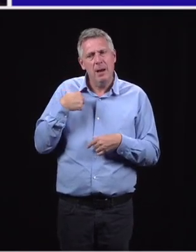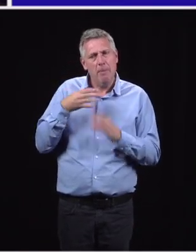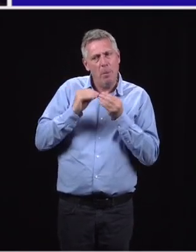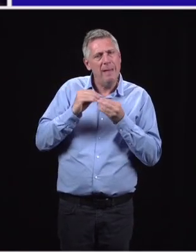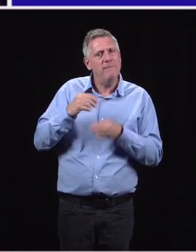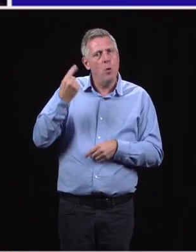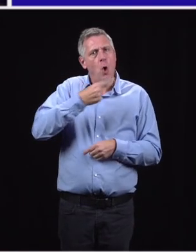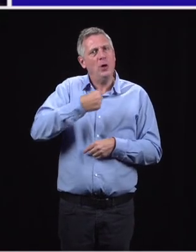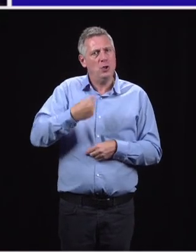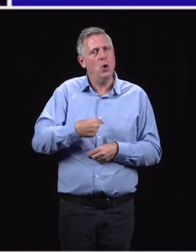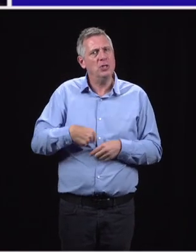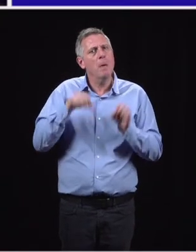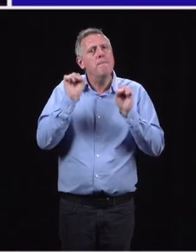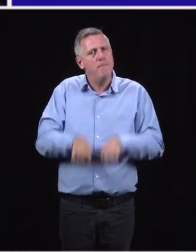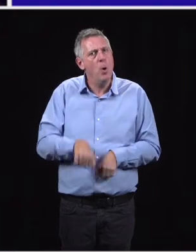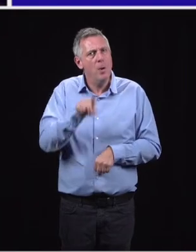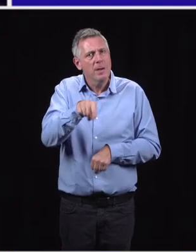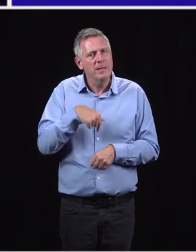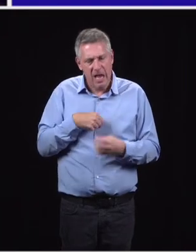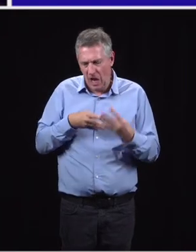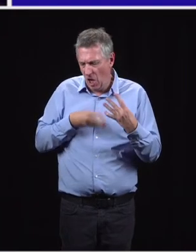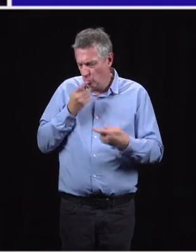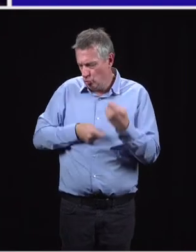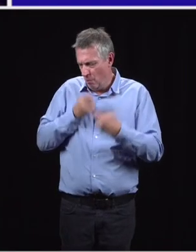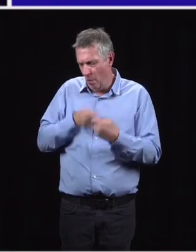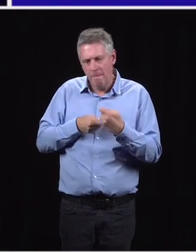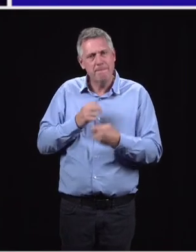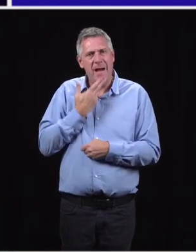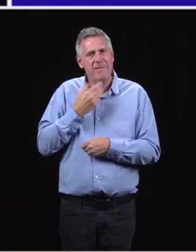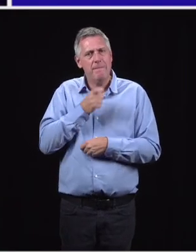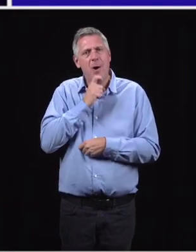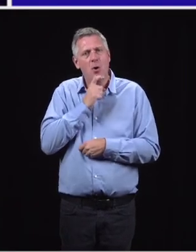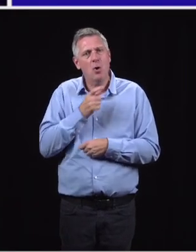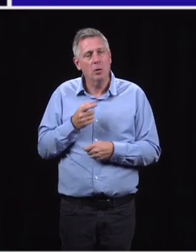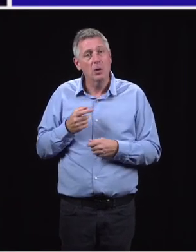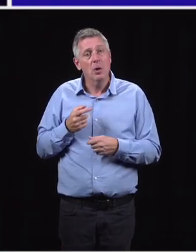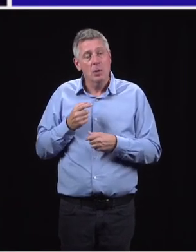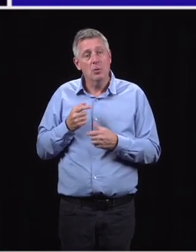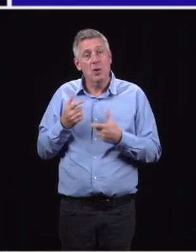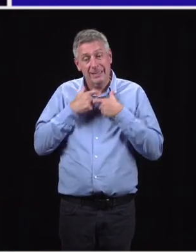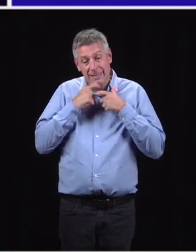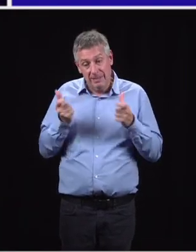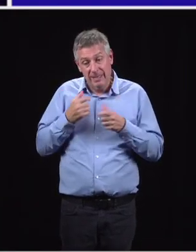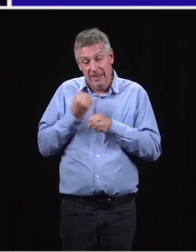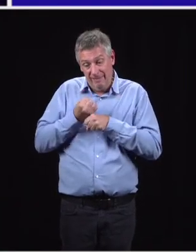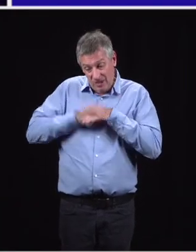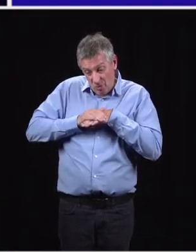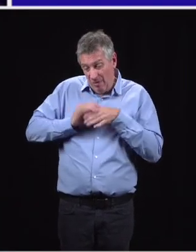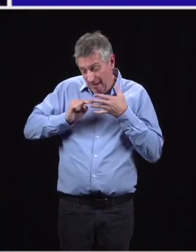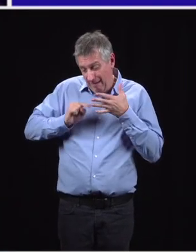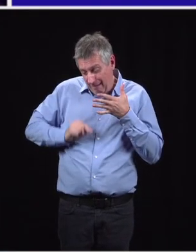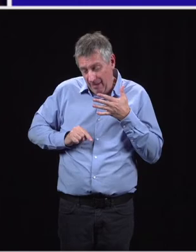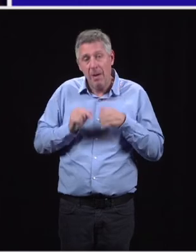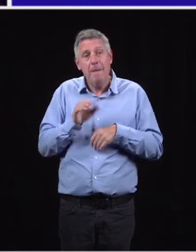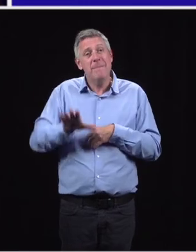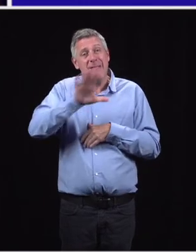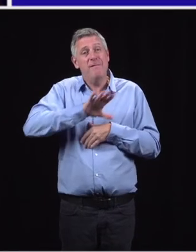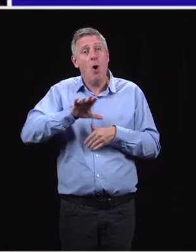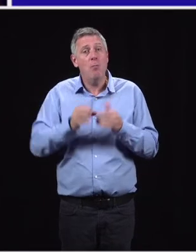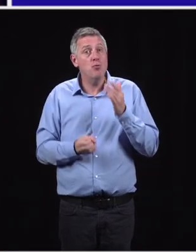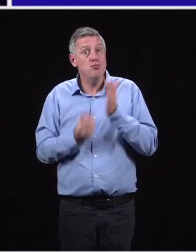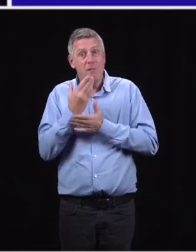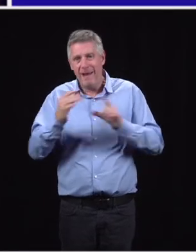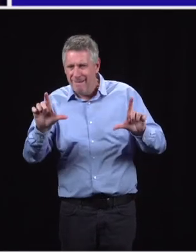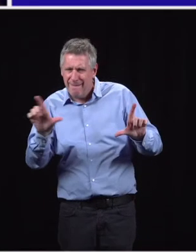que comme plein d'autres il y a encore des ajustements à faire et l'accessibilité en étant on a beaucoup travaillé sur ça vous pourrez être très autonome avec cette nouvelle plateforme il y a beaucoup de choses